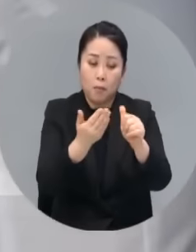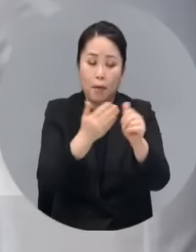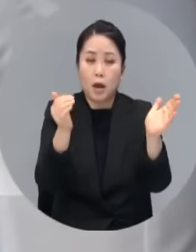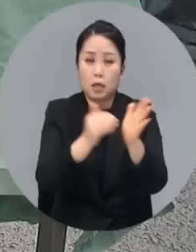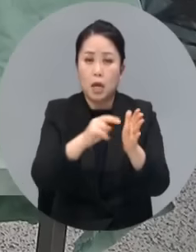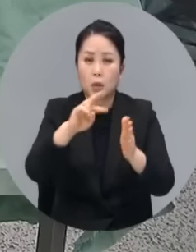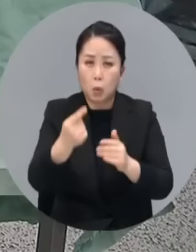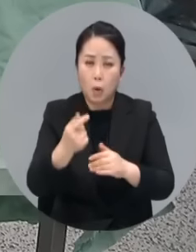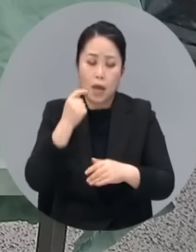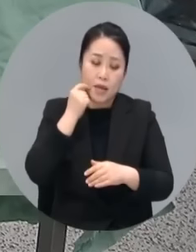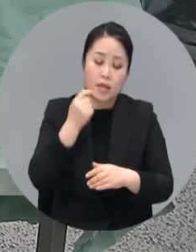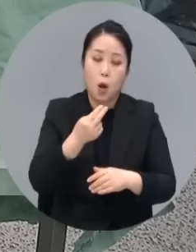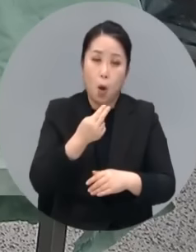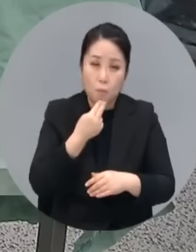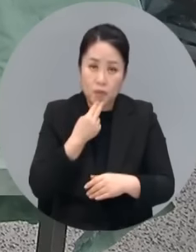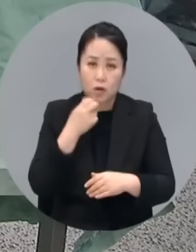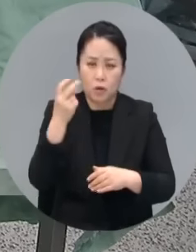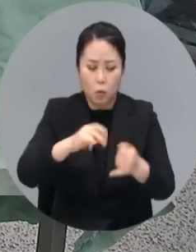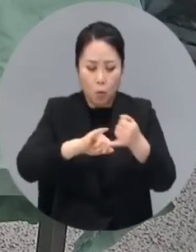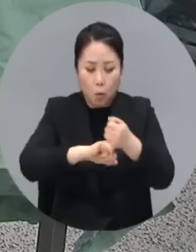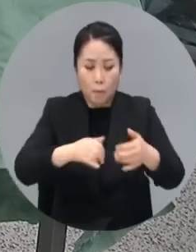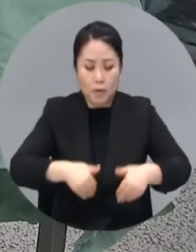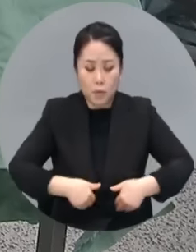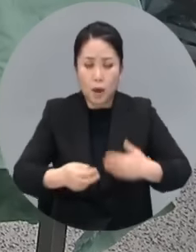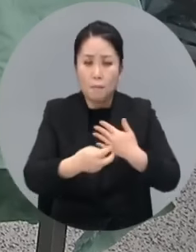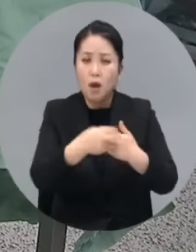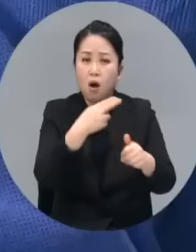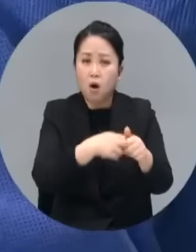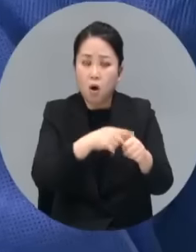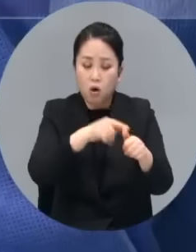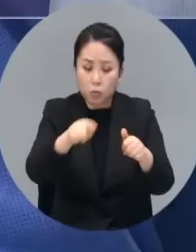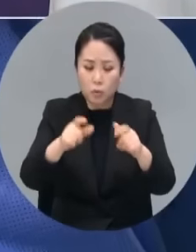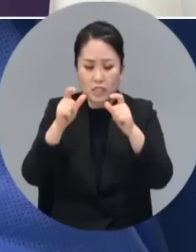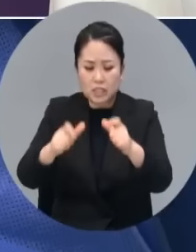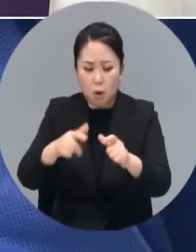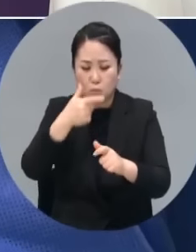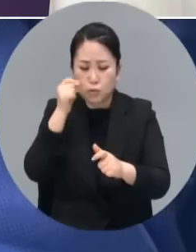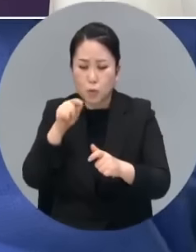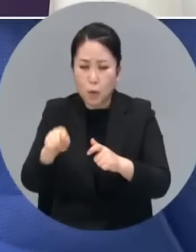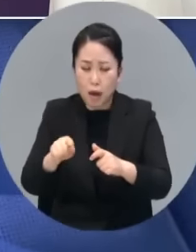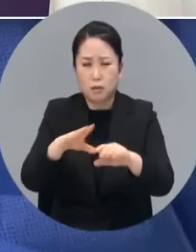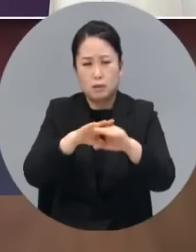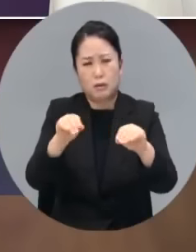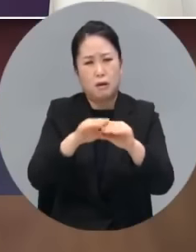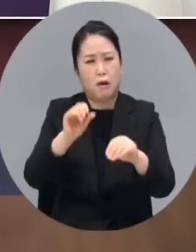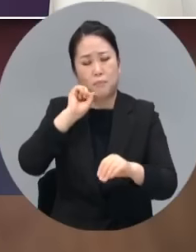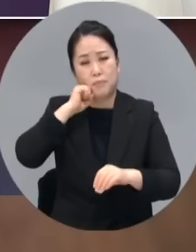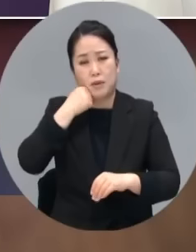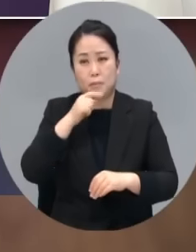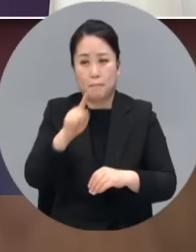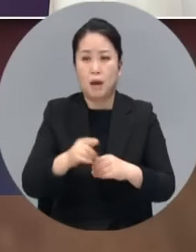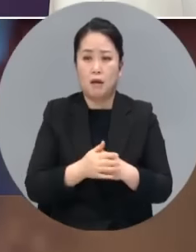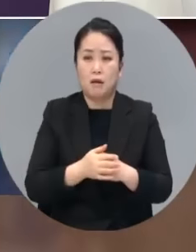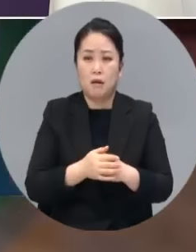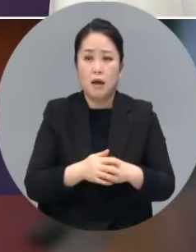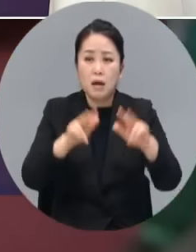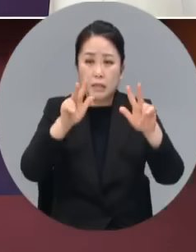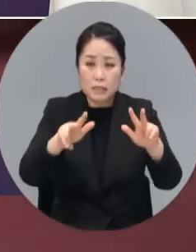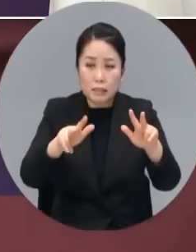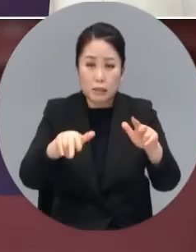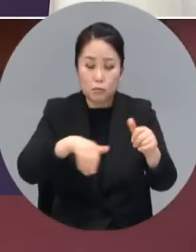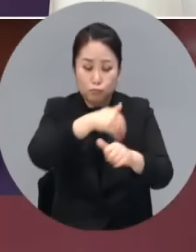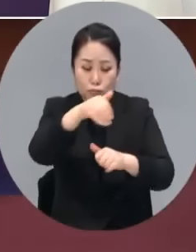의료나 지역 의료 문제가 해결되지 않는다는 입장을 유지하고 있습니다. 아예 판을 지금 이제 흔드는 정도가